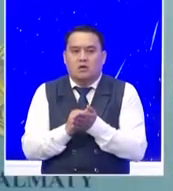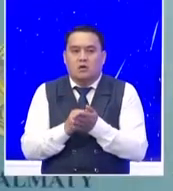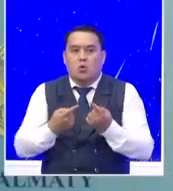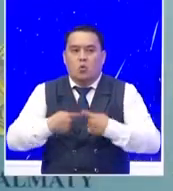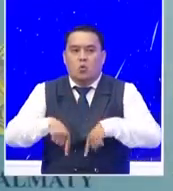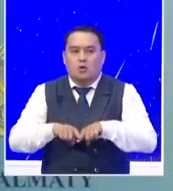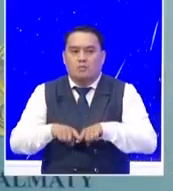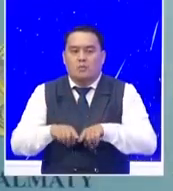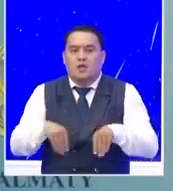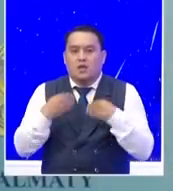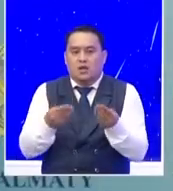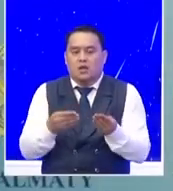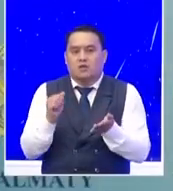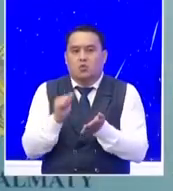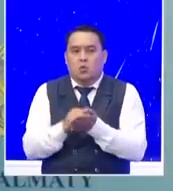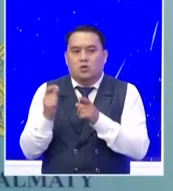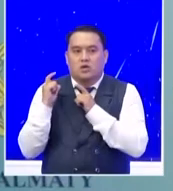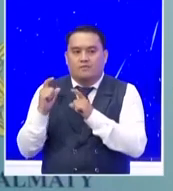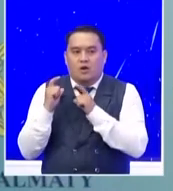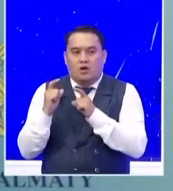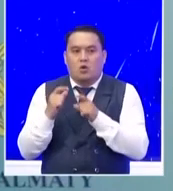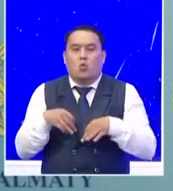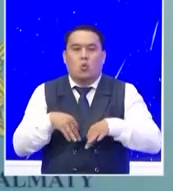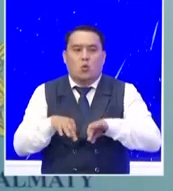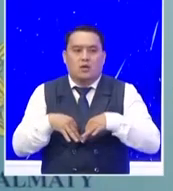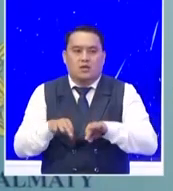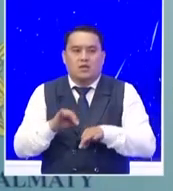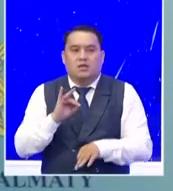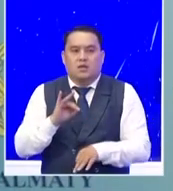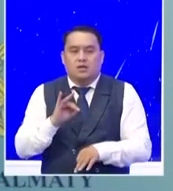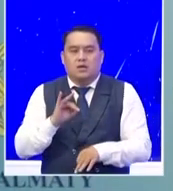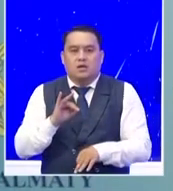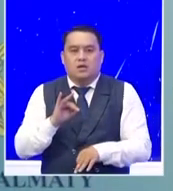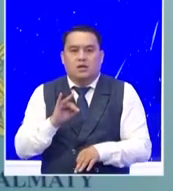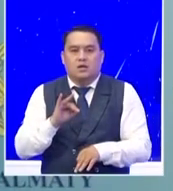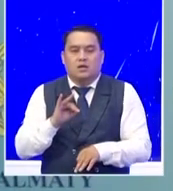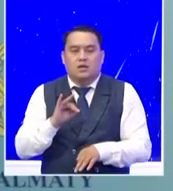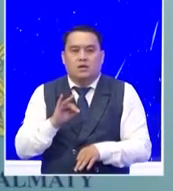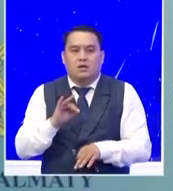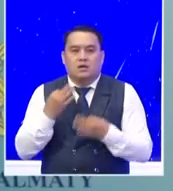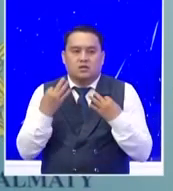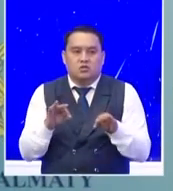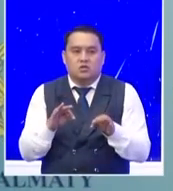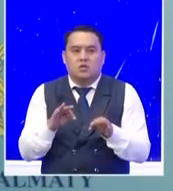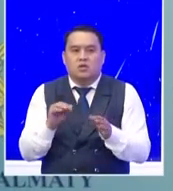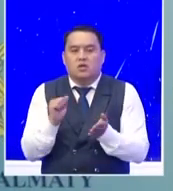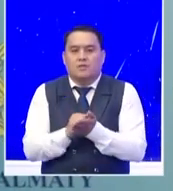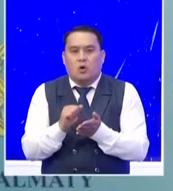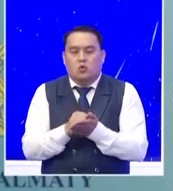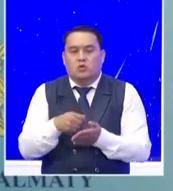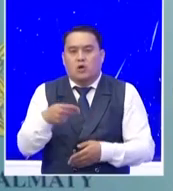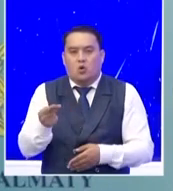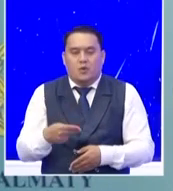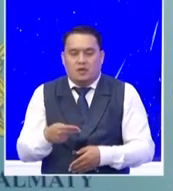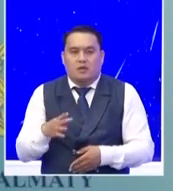органымен берілген жүк тасымалдаушы транзиттік көліктерге берілген өту пропускілер. Сонымен қоса растайтын